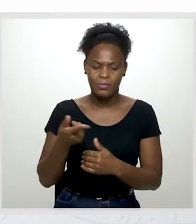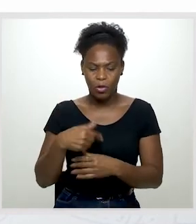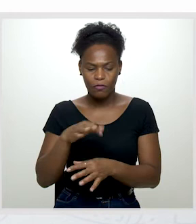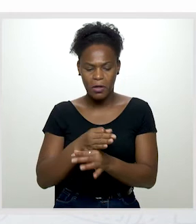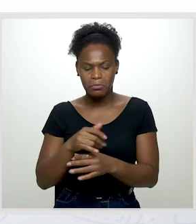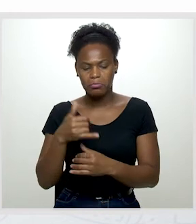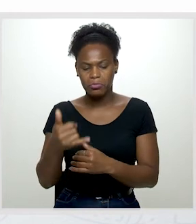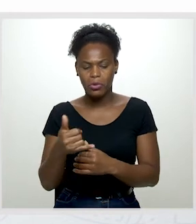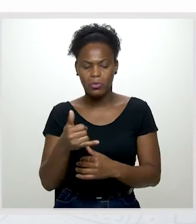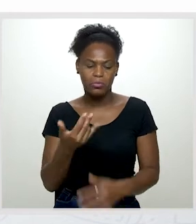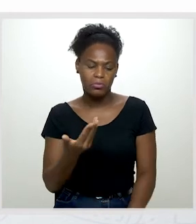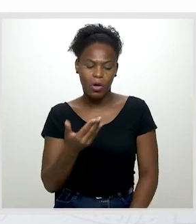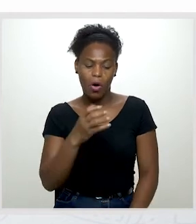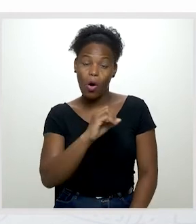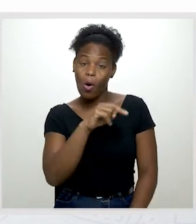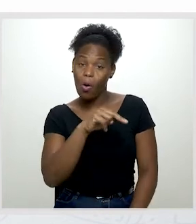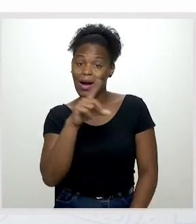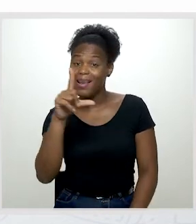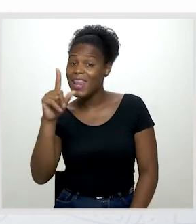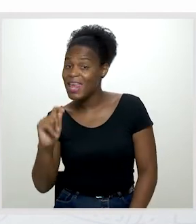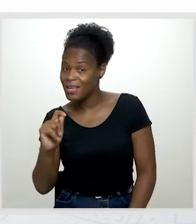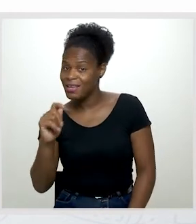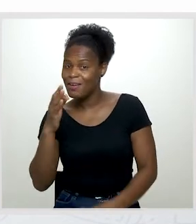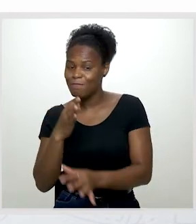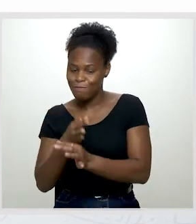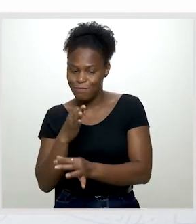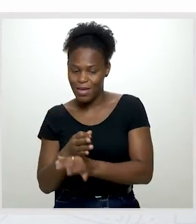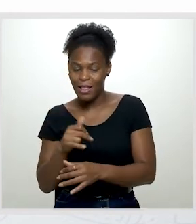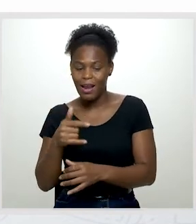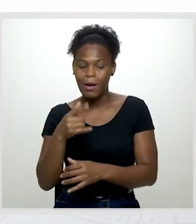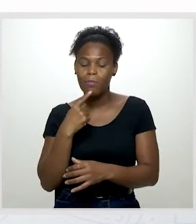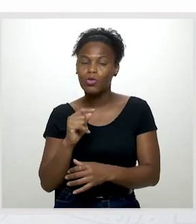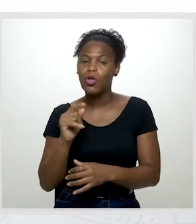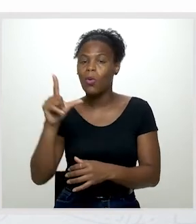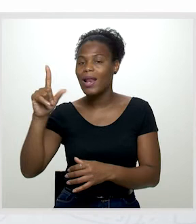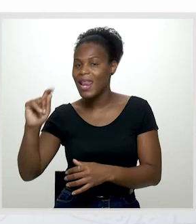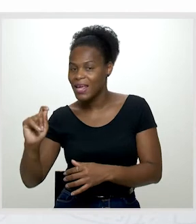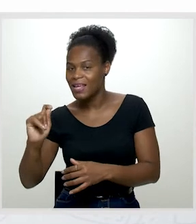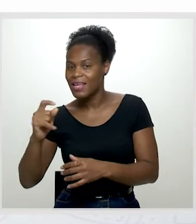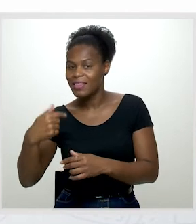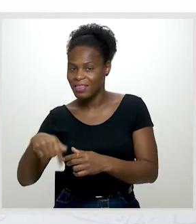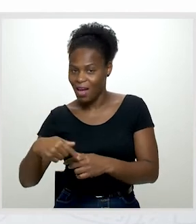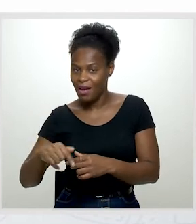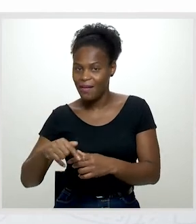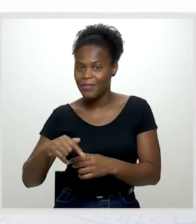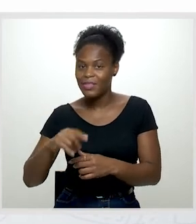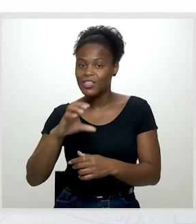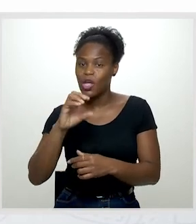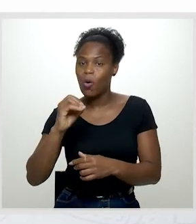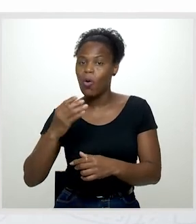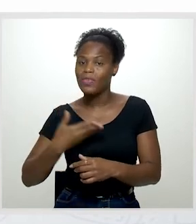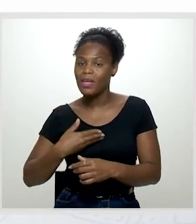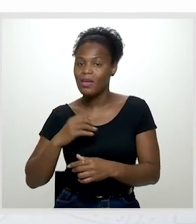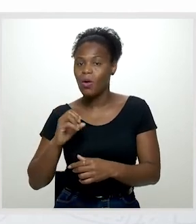une dizaine d'années. Alors ici, le pronom qu'on a utilisé, c'est le pronom « le », qui est un pronom COD,